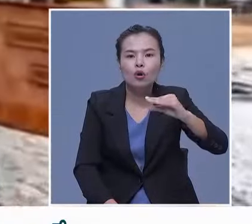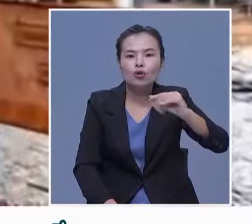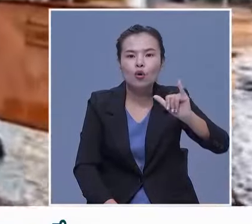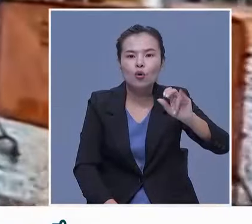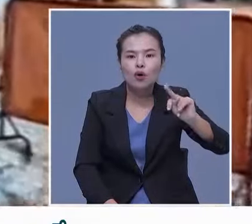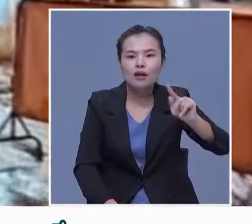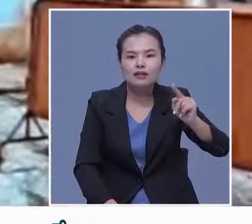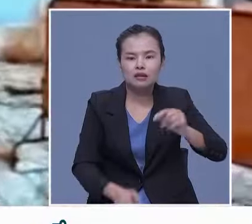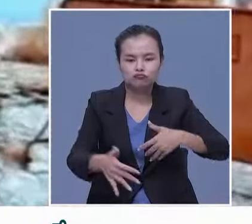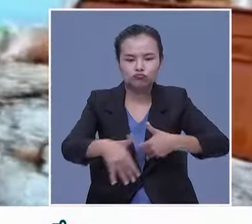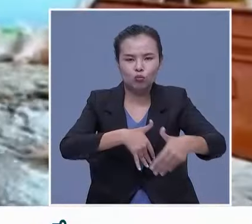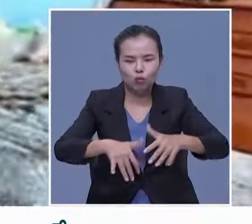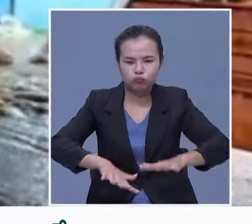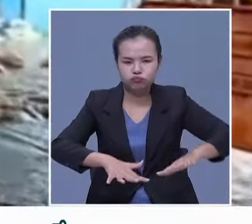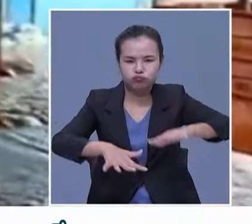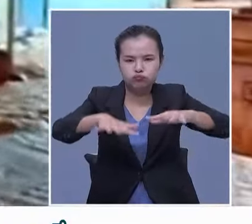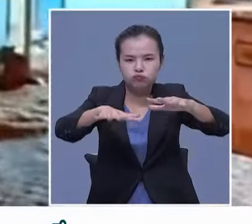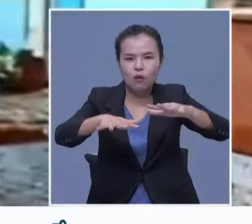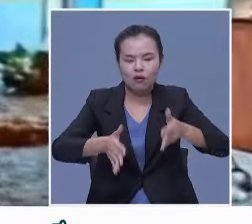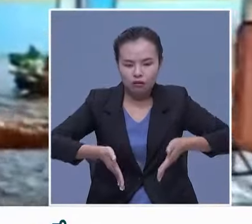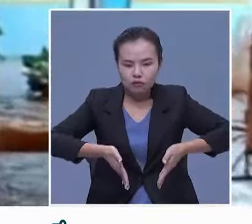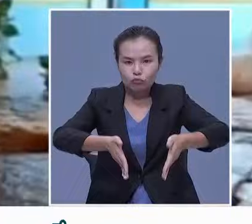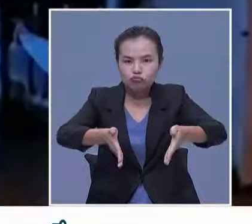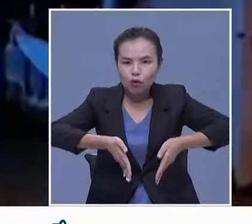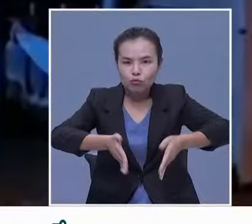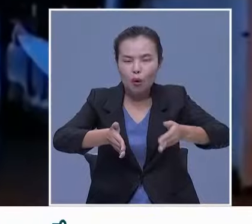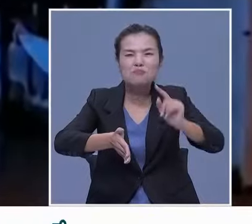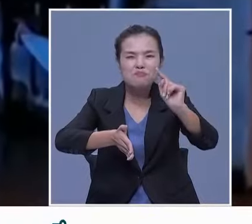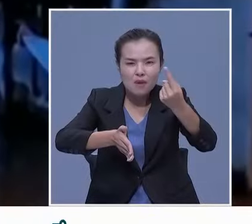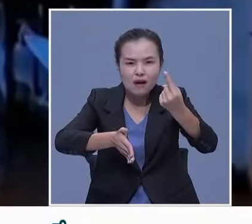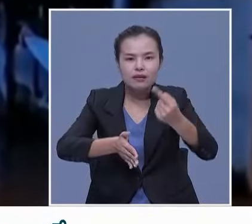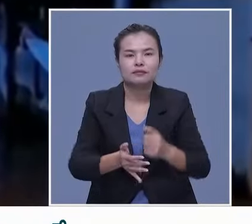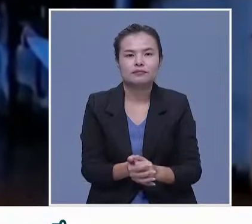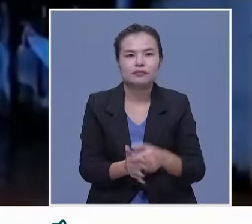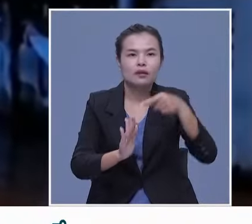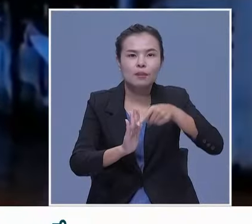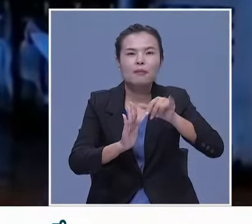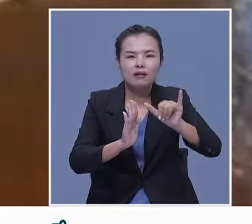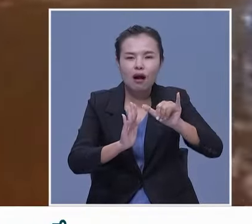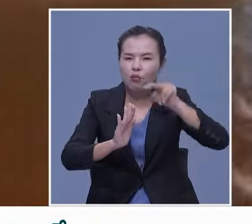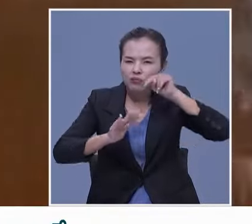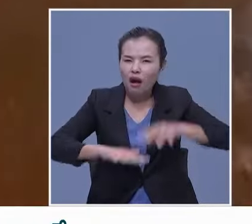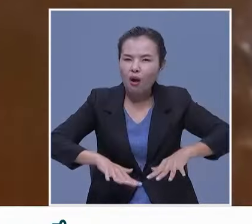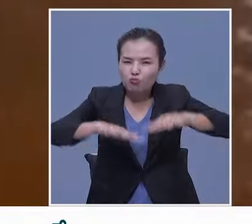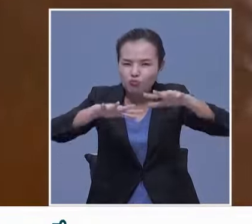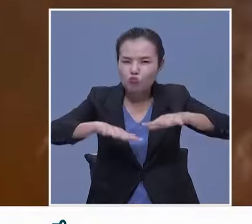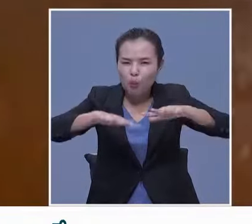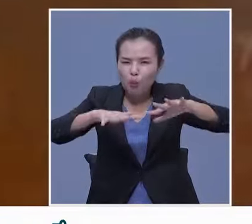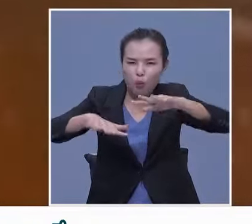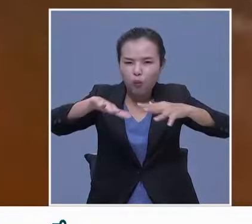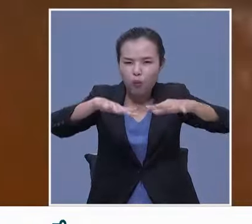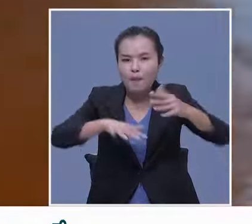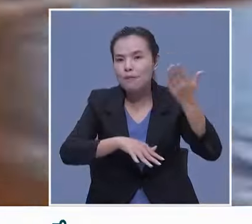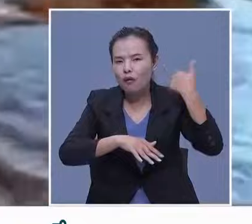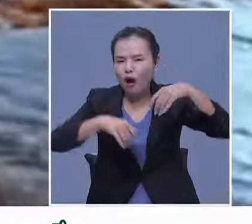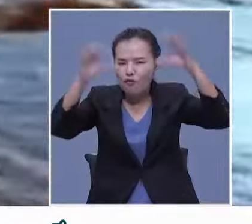ไหลบ่าเข้าท่วมชุมชนแม่ต่ำสายในค่ะเป็นอีกรอบนึงแล้วนะคะที่พะเยาเจอน้ำที่มาหนักขณะนี้หลังจาก